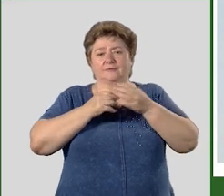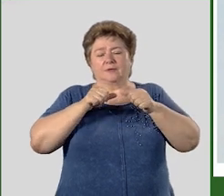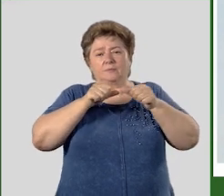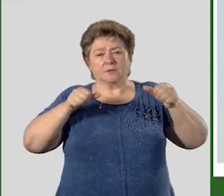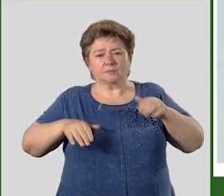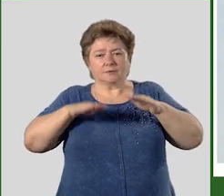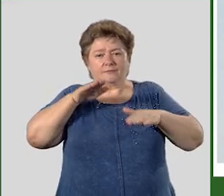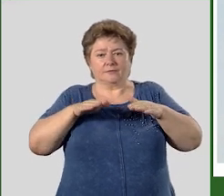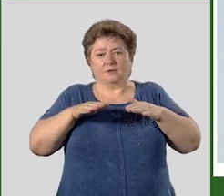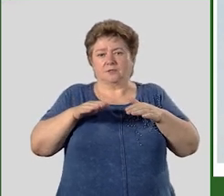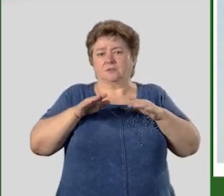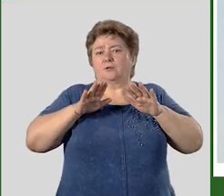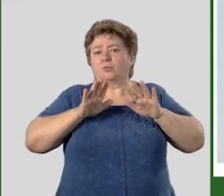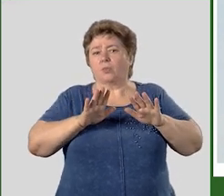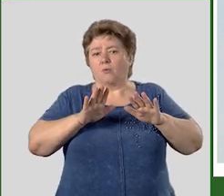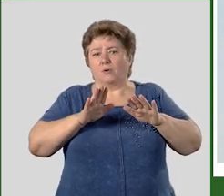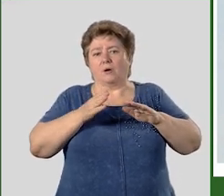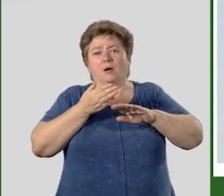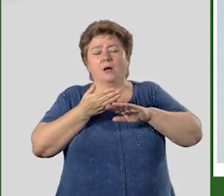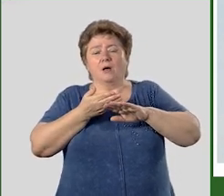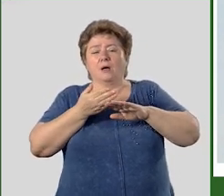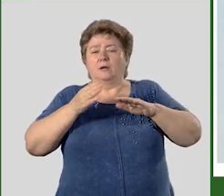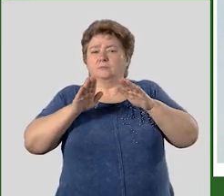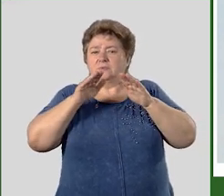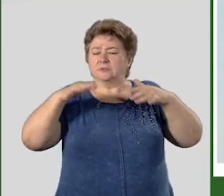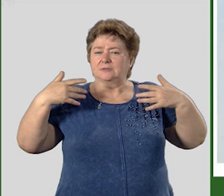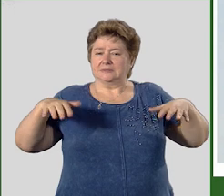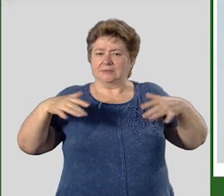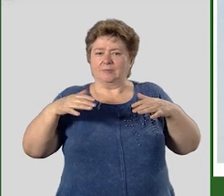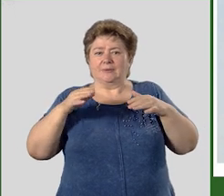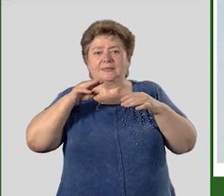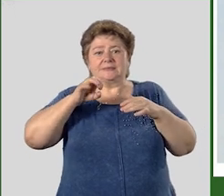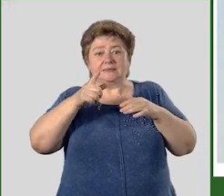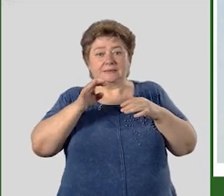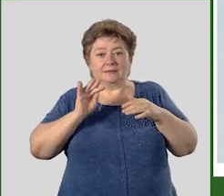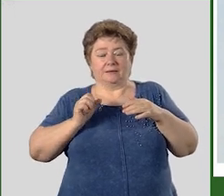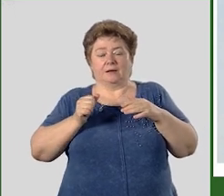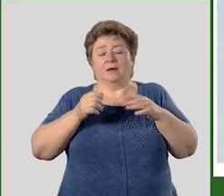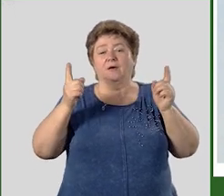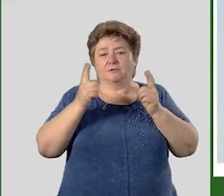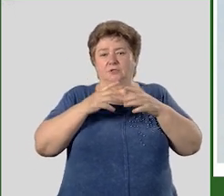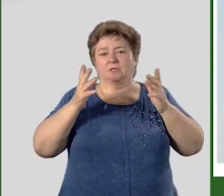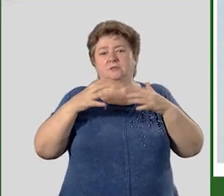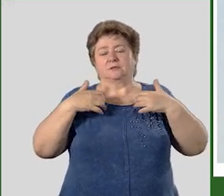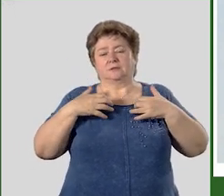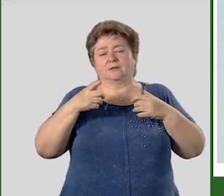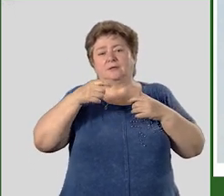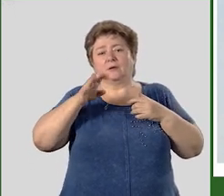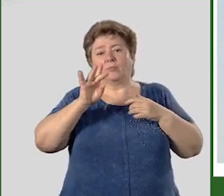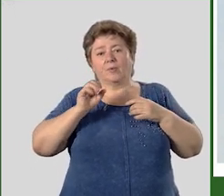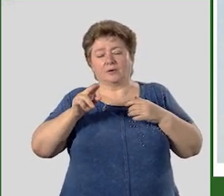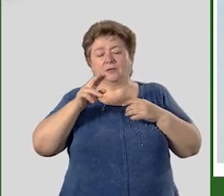и весу он уступает только тигру. А также среди хищников встречаются